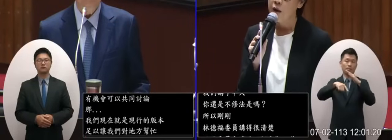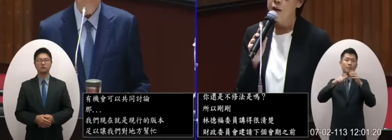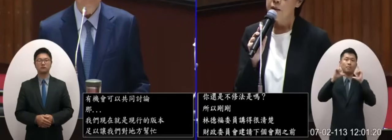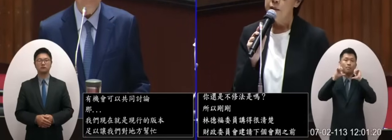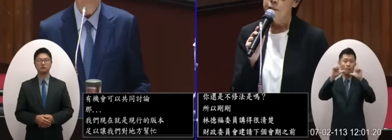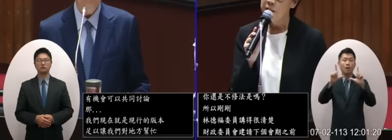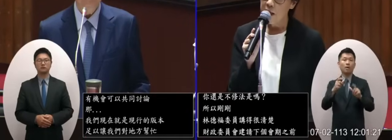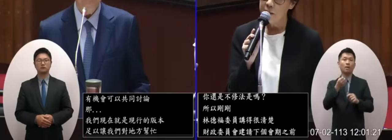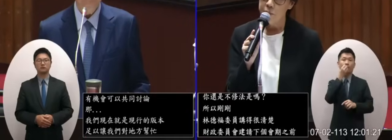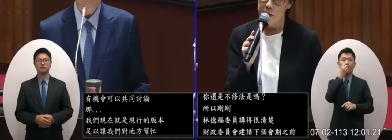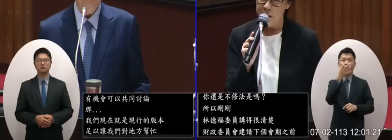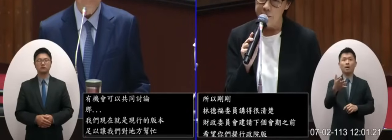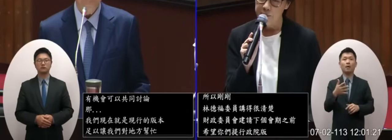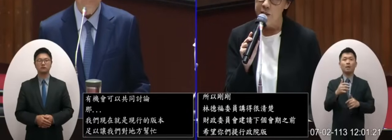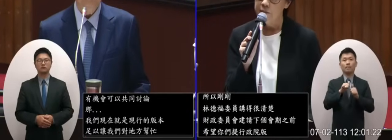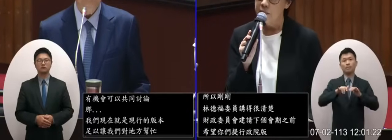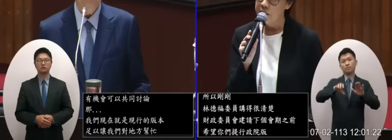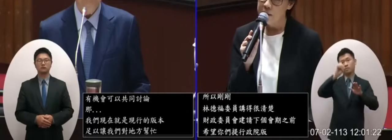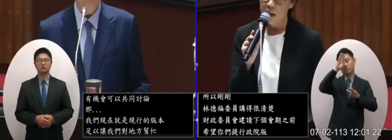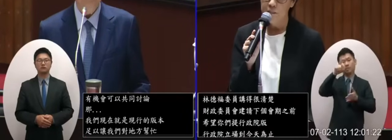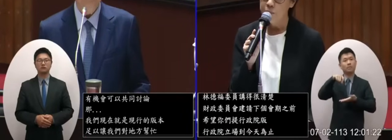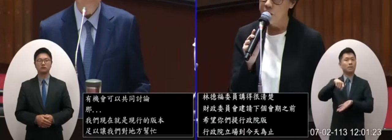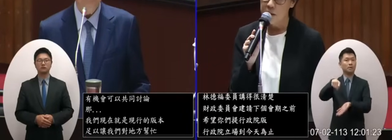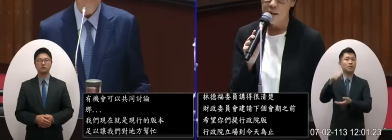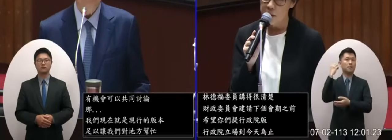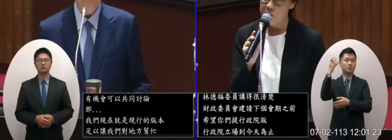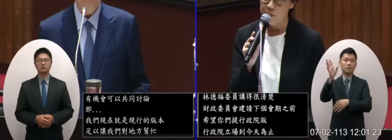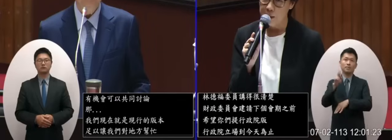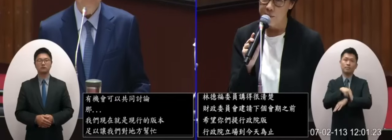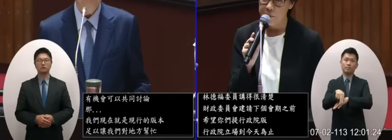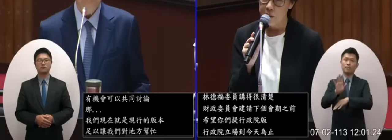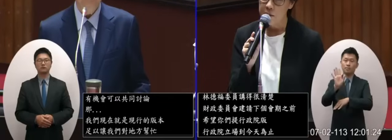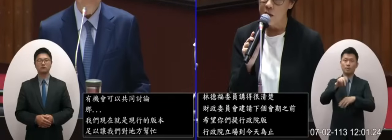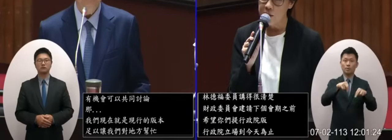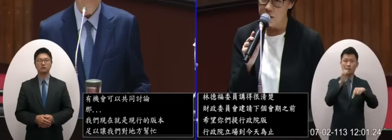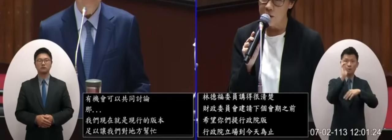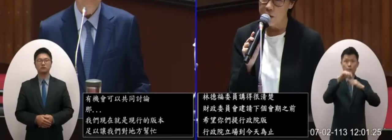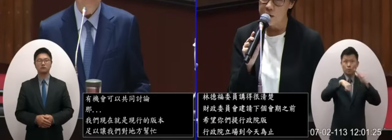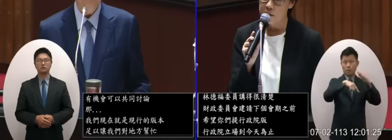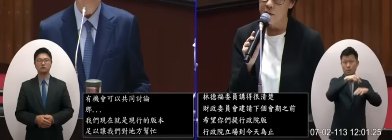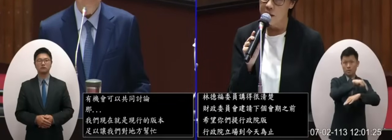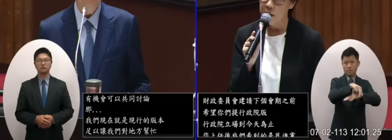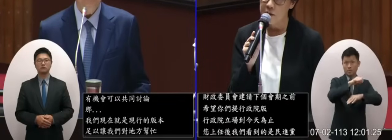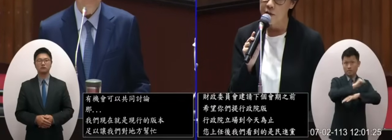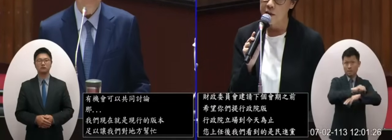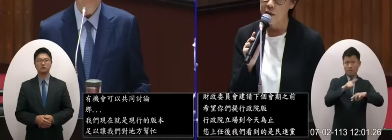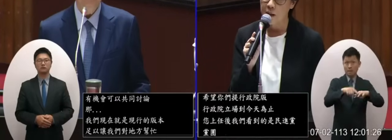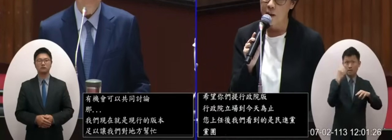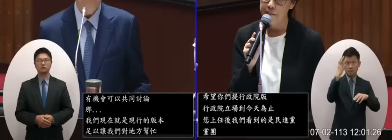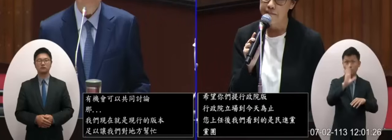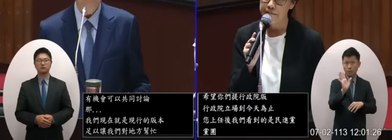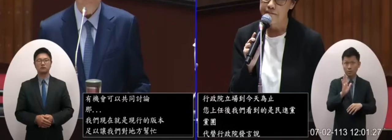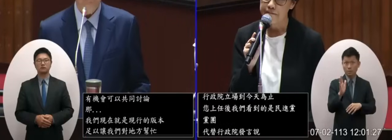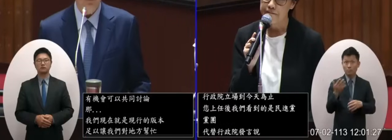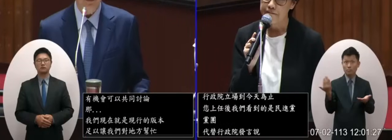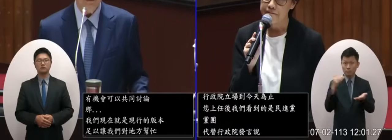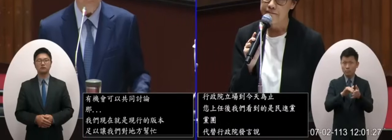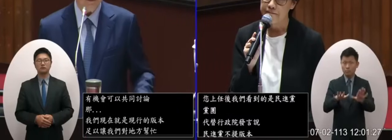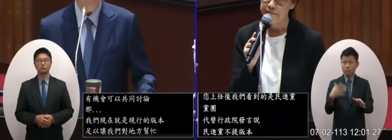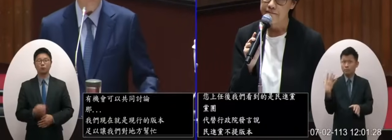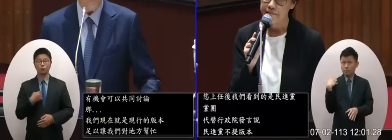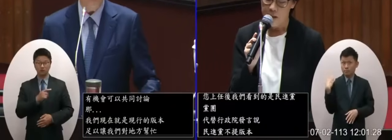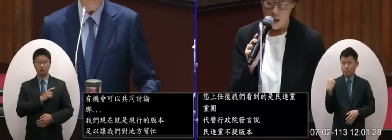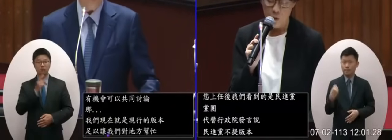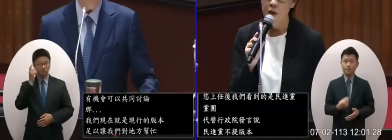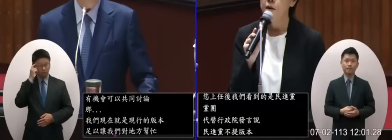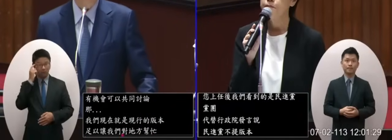说，民进党不提版本，民进党不提行政院版本，到今天为止依然是这个立场吗？ 我的想